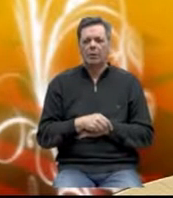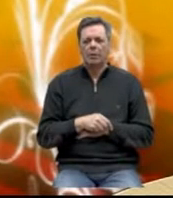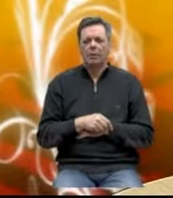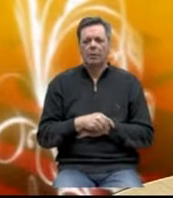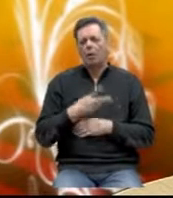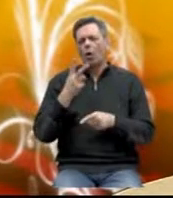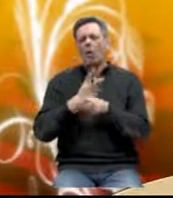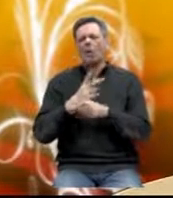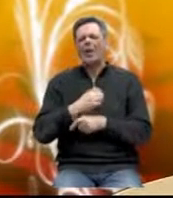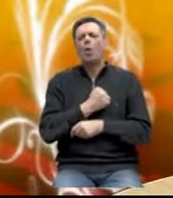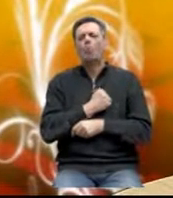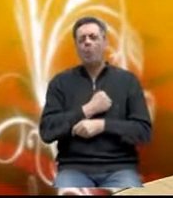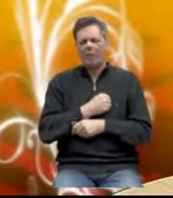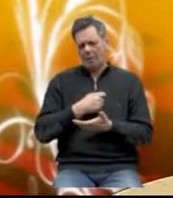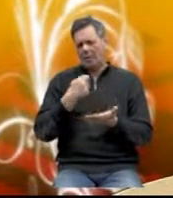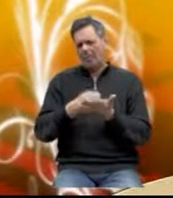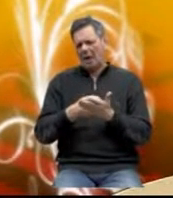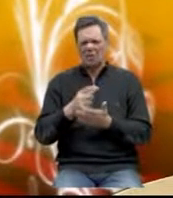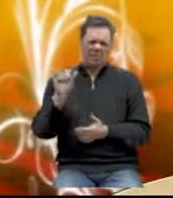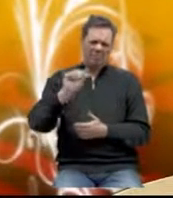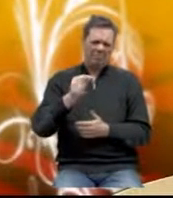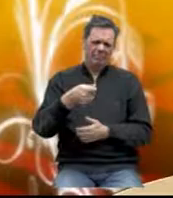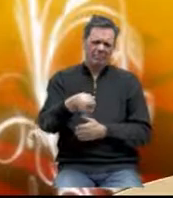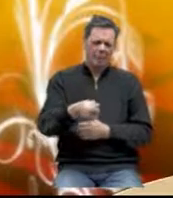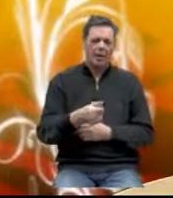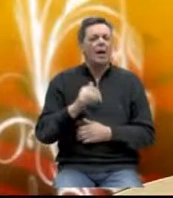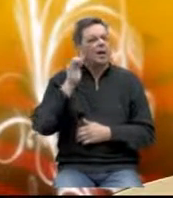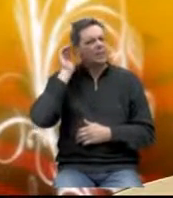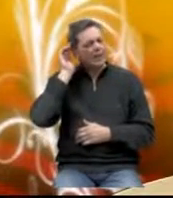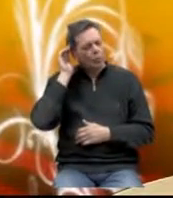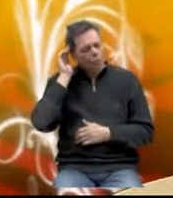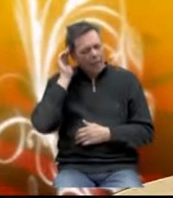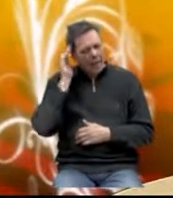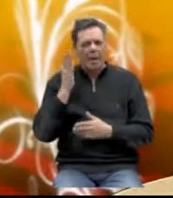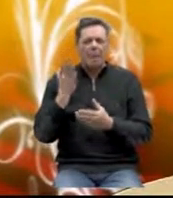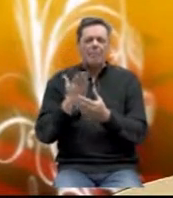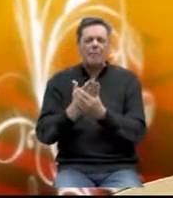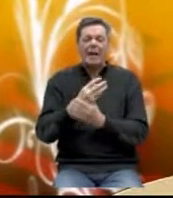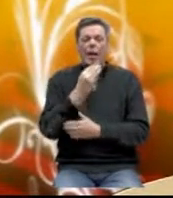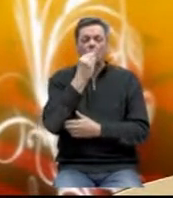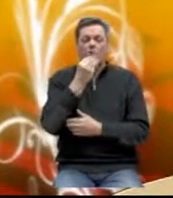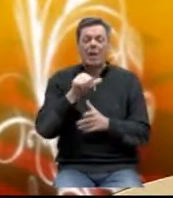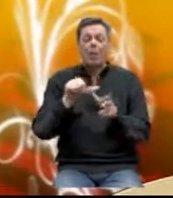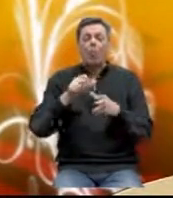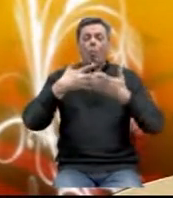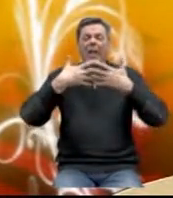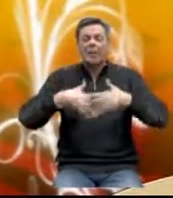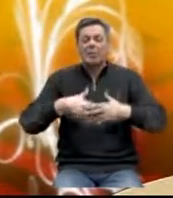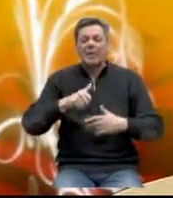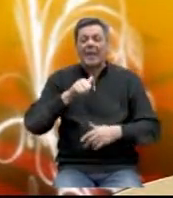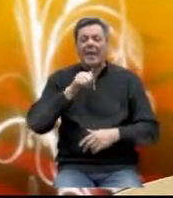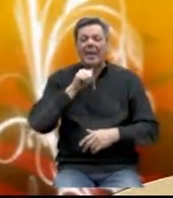U hotel Dubrovnik, plaća se jedna mala kotizacija, da slušate primijenjeni nutricionizam u industriji